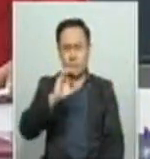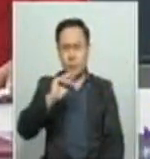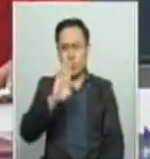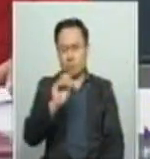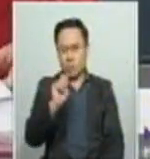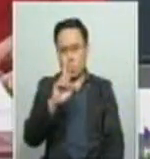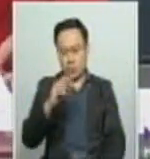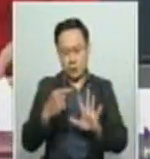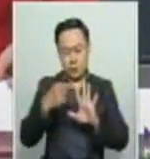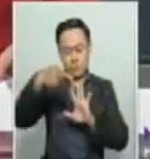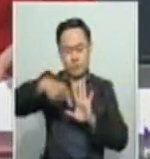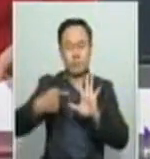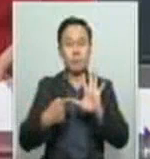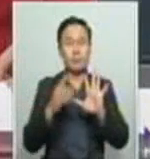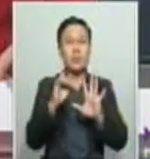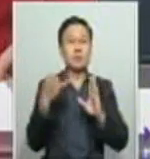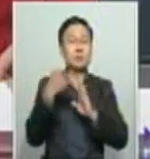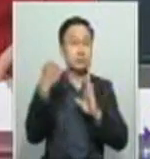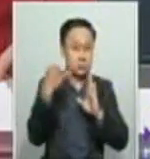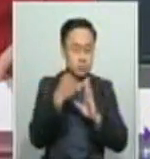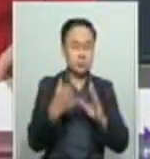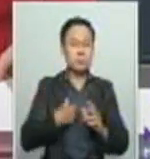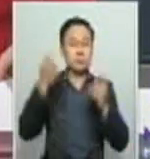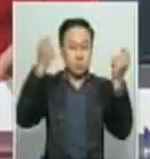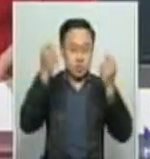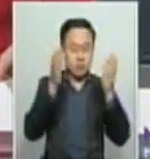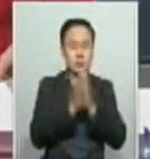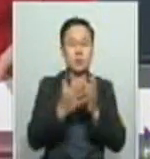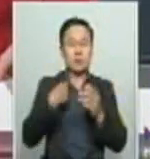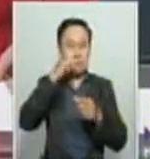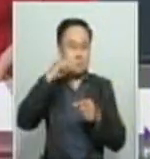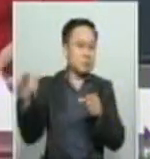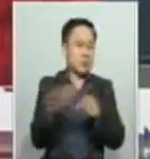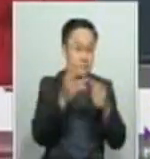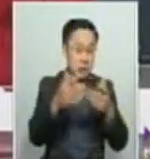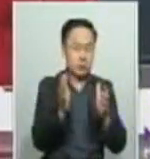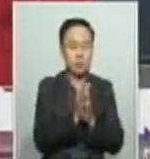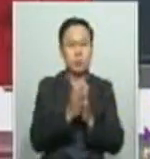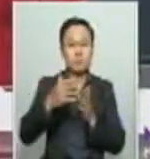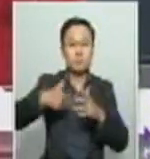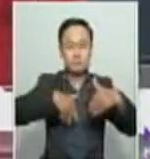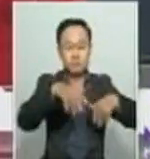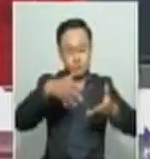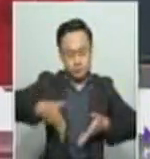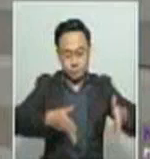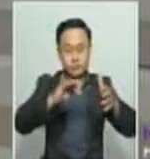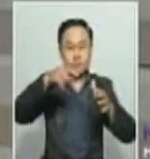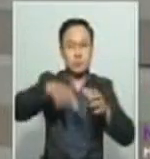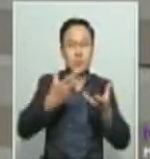จุไปแล้วนะฮะส่วนประชาชนในลุ่มเจ้าพระยาต้องเร่งเก็บข้าวของขึ้นที่สูงหลังจากได้รับแจ้งเตือนนะครับว่าจะมีการปล่อยน้ำเพิ่มครับ